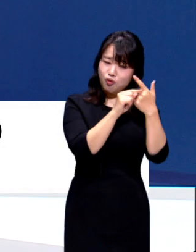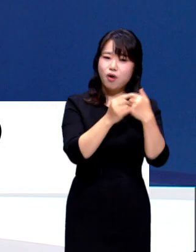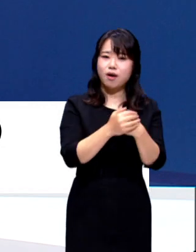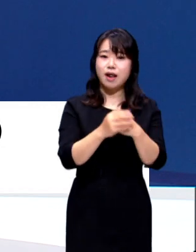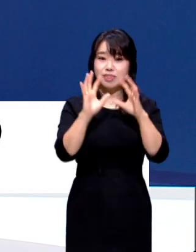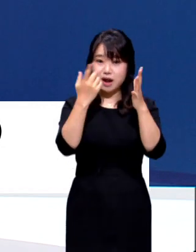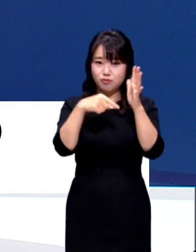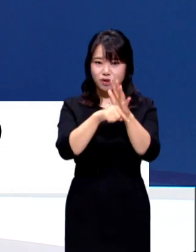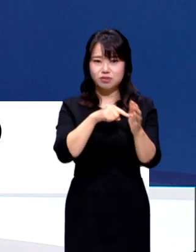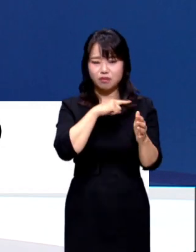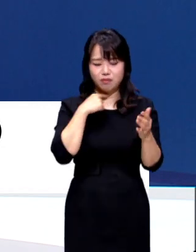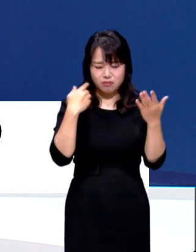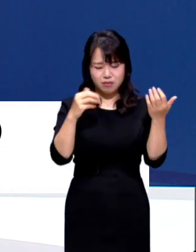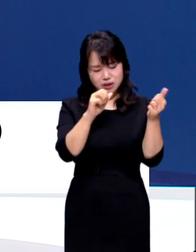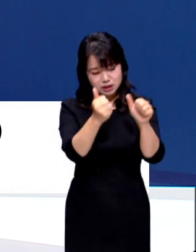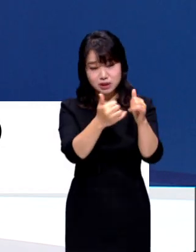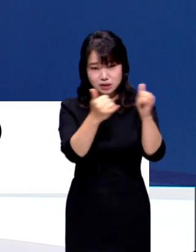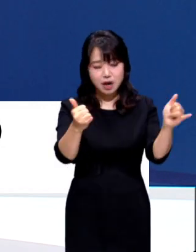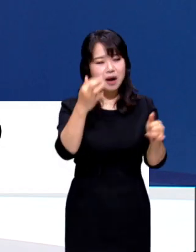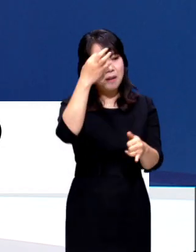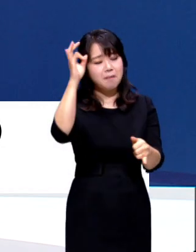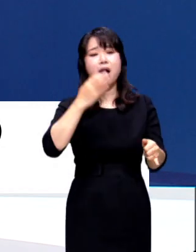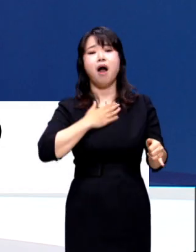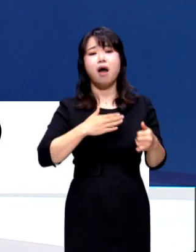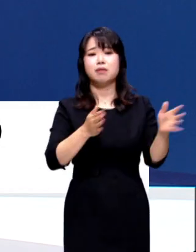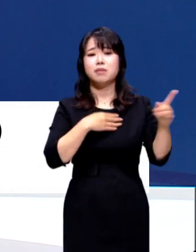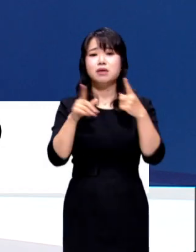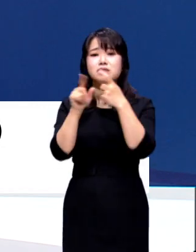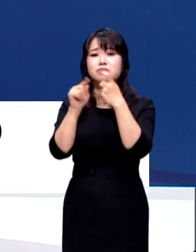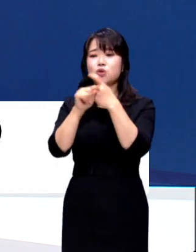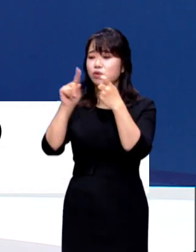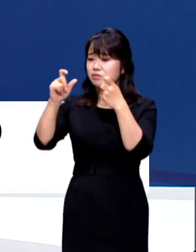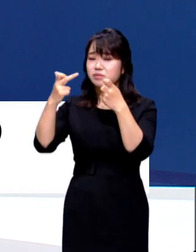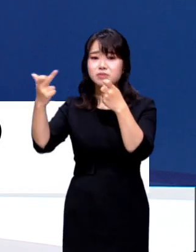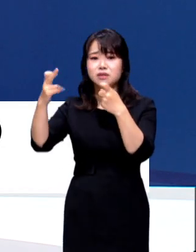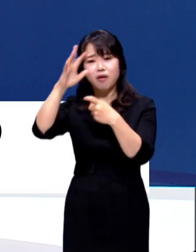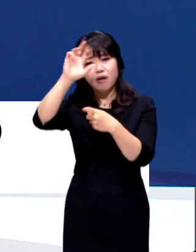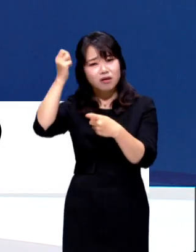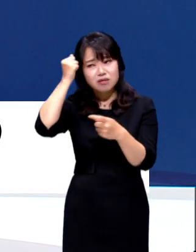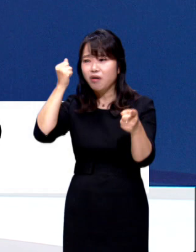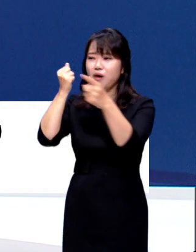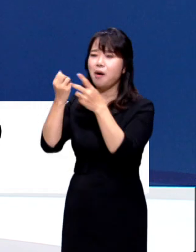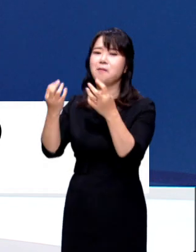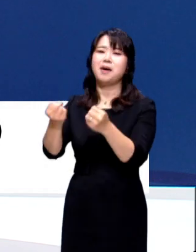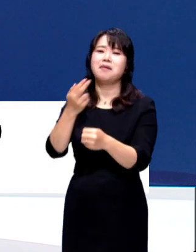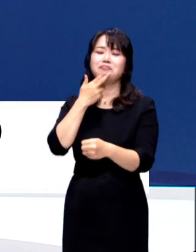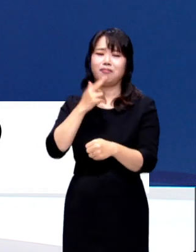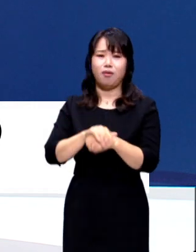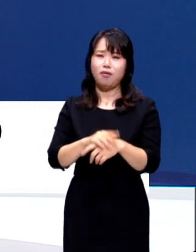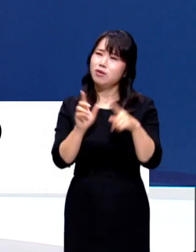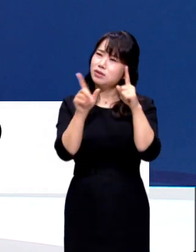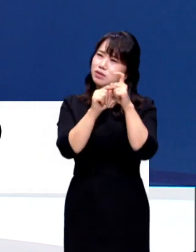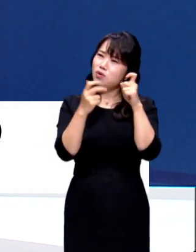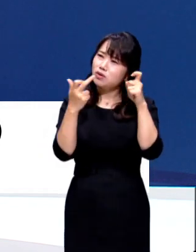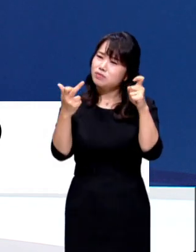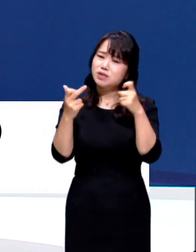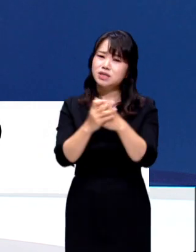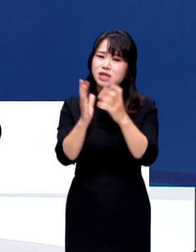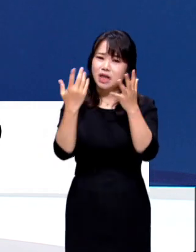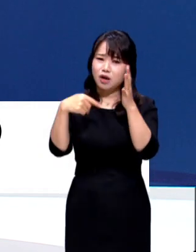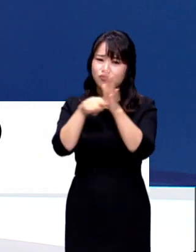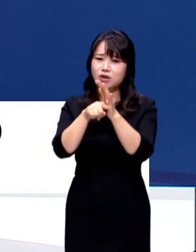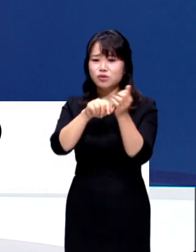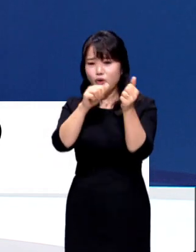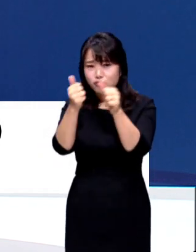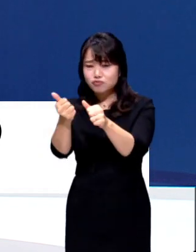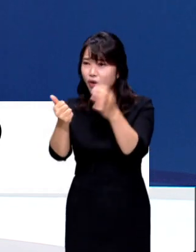기억하시는데 11월 순국선열의 날을 인지하는 분들은 많지 않으실 겁니다. 11월 17일이 왜 순국선열의 날로 제정이 됐고